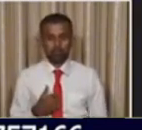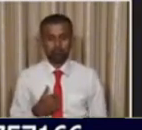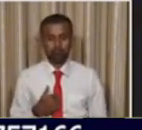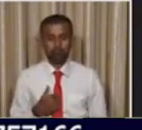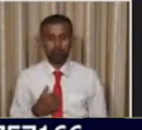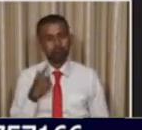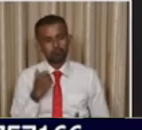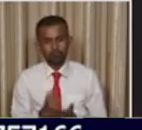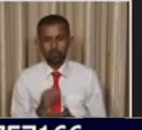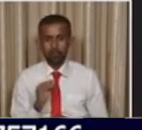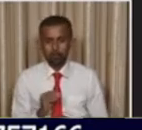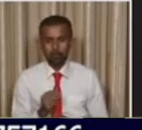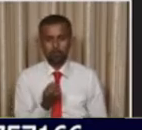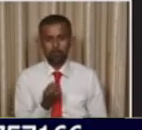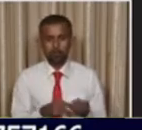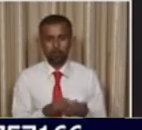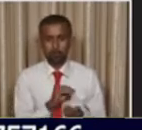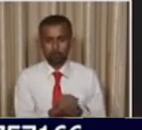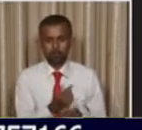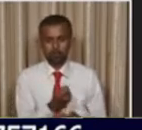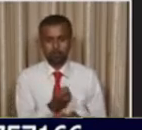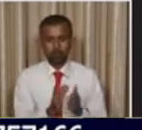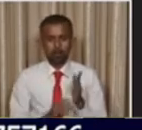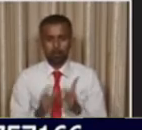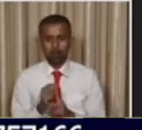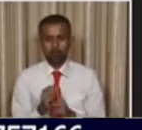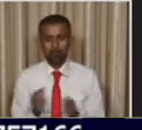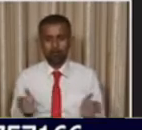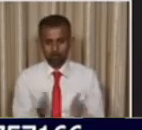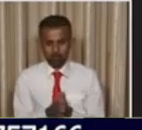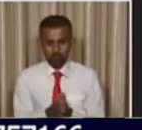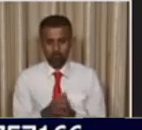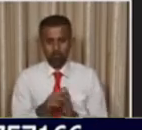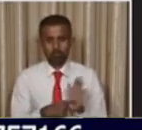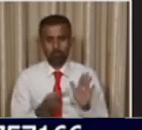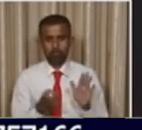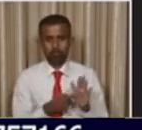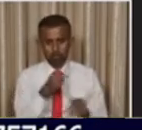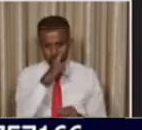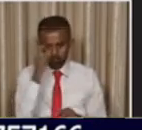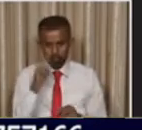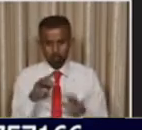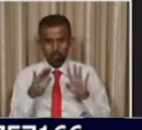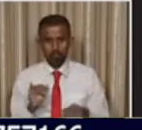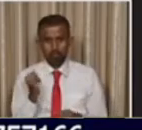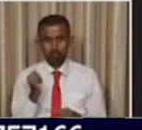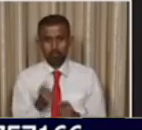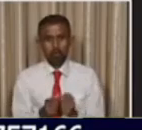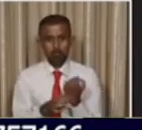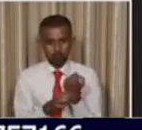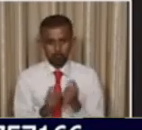அபாசு உனாத் முதல் பாண்டாகாரிய முதல்ல மாத்தியான் சேக்க துக்கறகுன மே ஜூலி மாசம் இதெல்லாம் வந்தனாகார நிலதாரின்ட்டு தீமனா